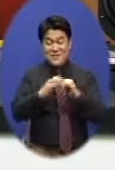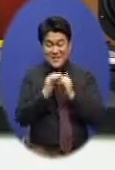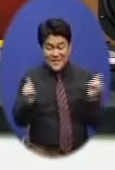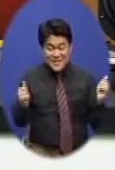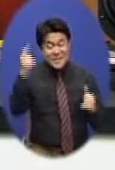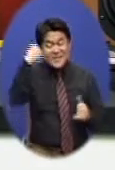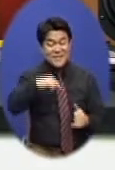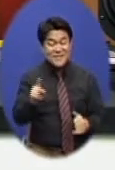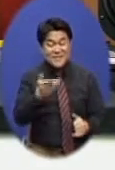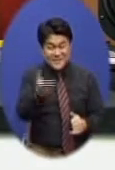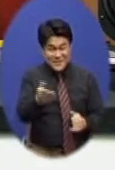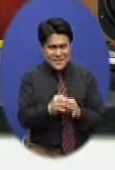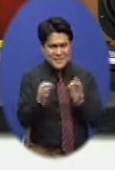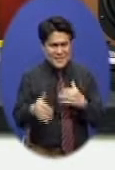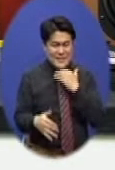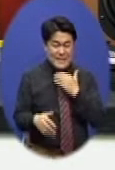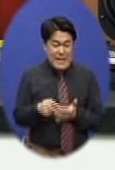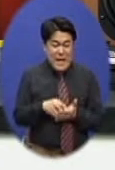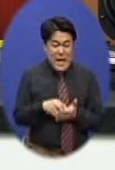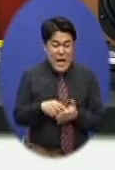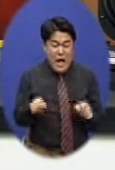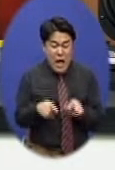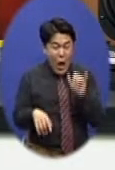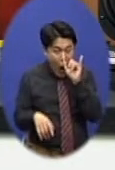네. 어떻습니까? 많이 기다리셔서 좀 떨렸는가요?